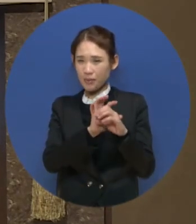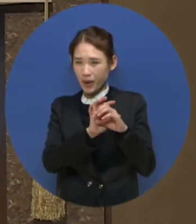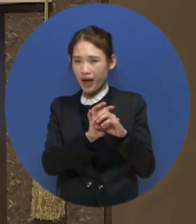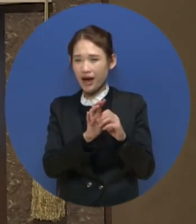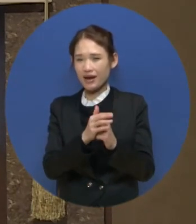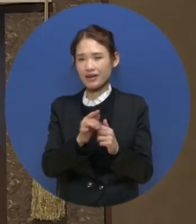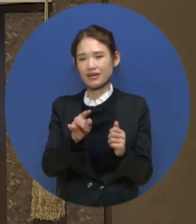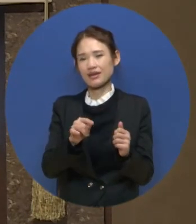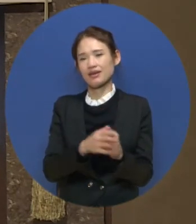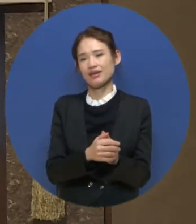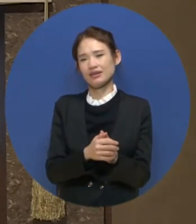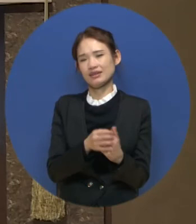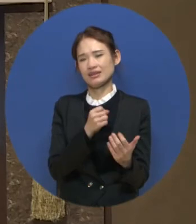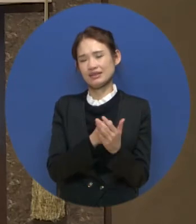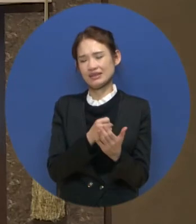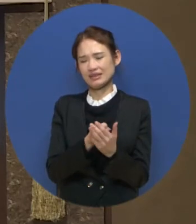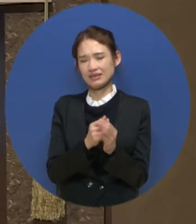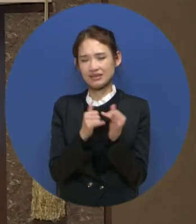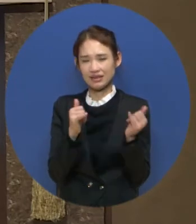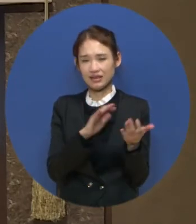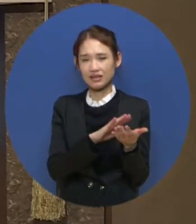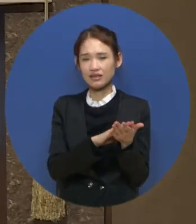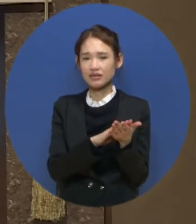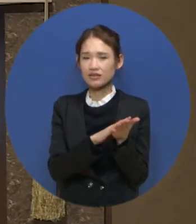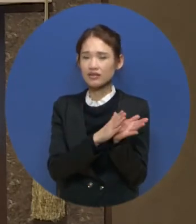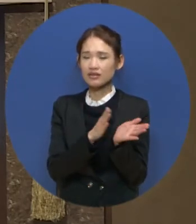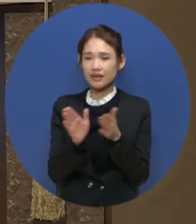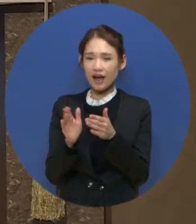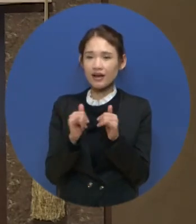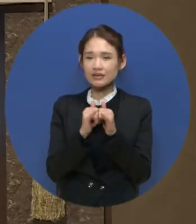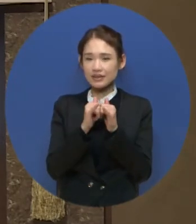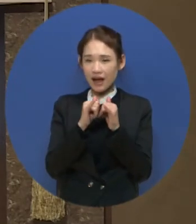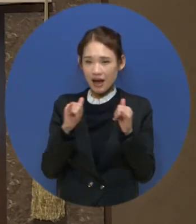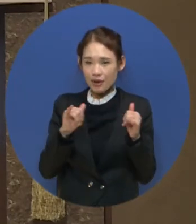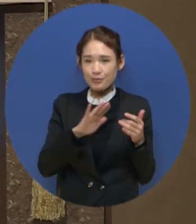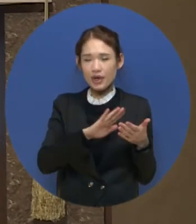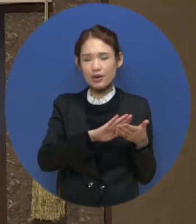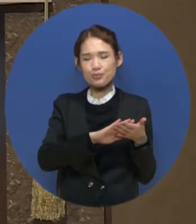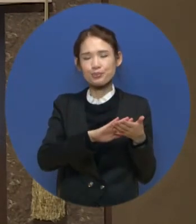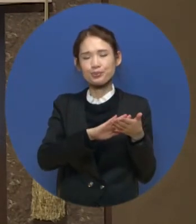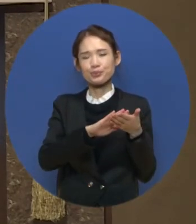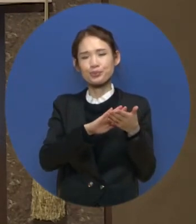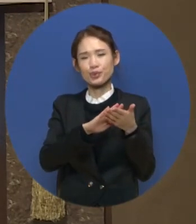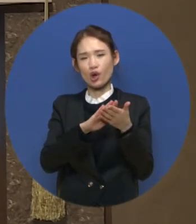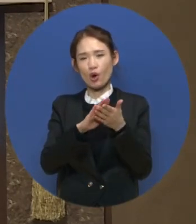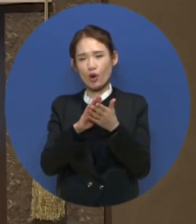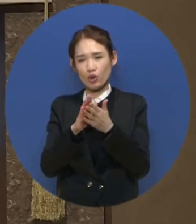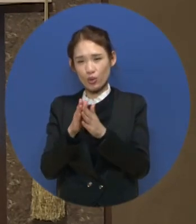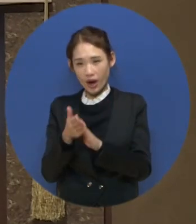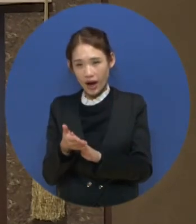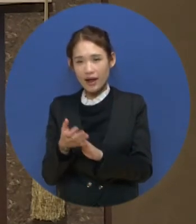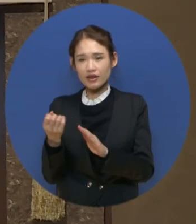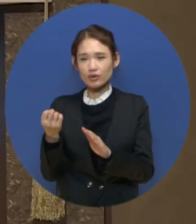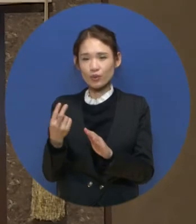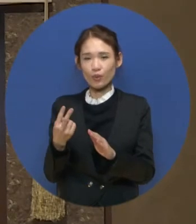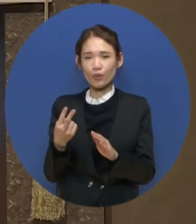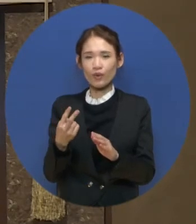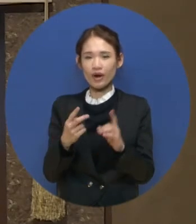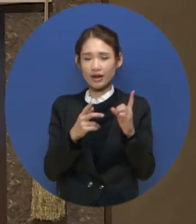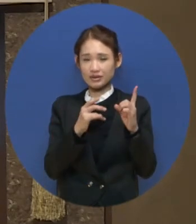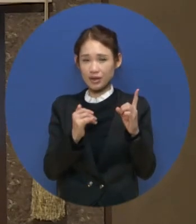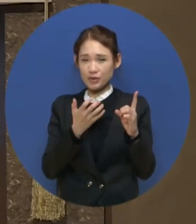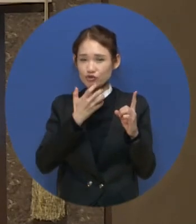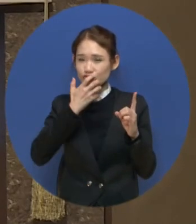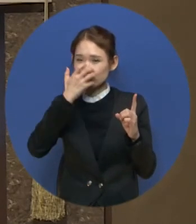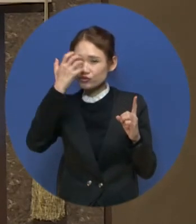때문에 하여튼 좀 그렇습니다, 여러 가지가. 근데 하여튼 그렇게 한 사람의 이렇게 변화, 그리고 한 사람의 어떤